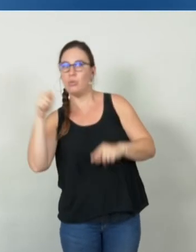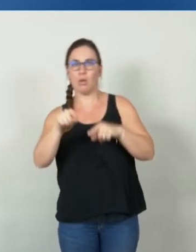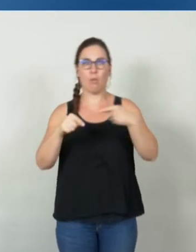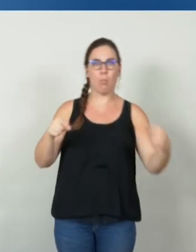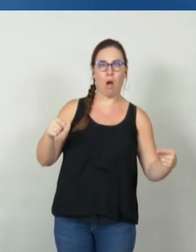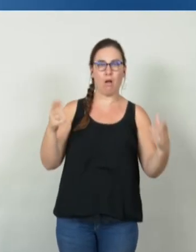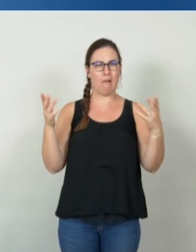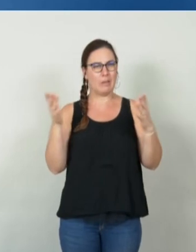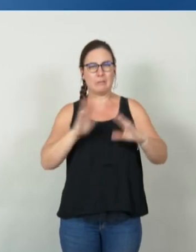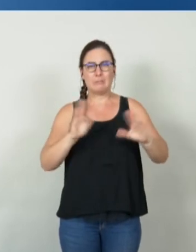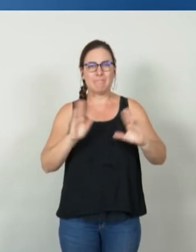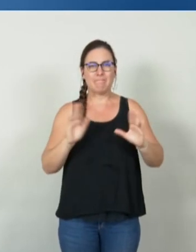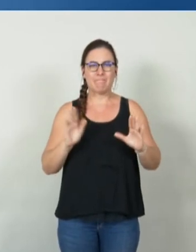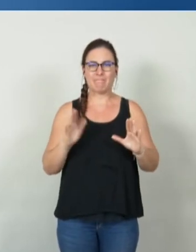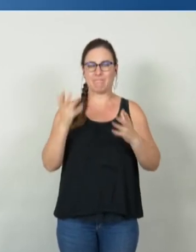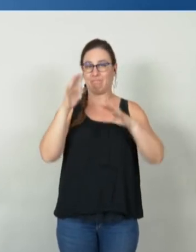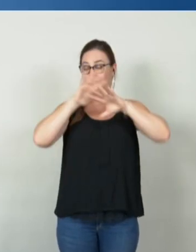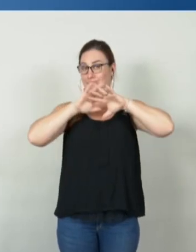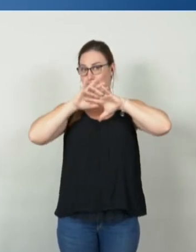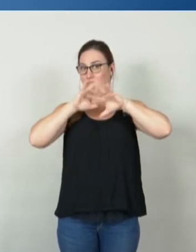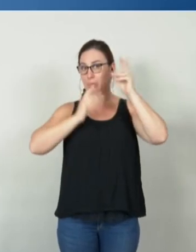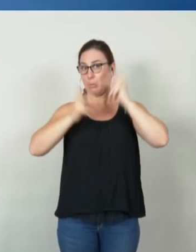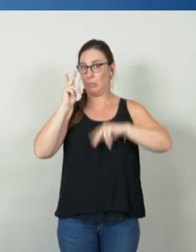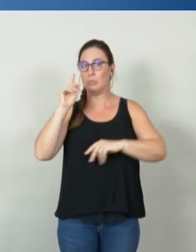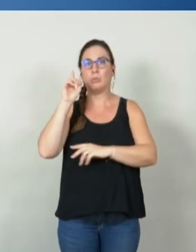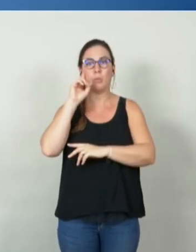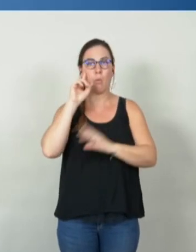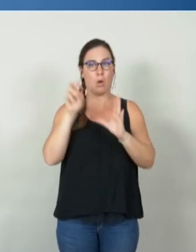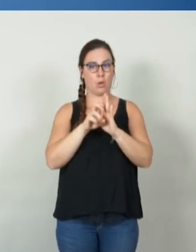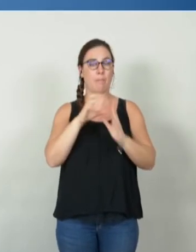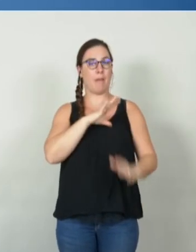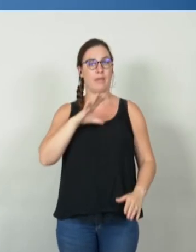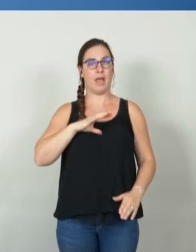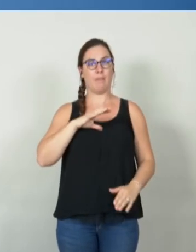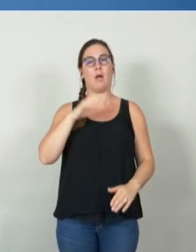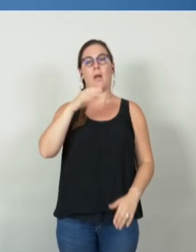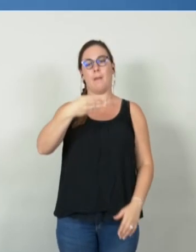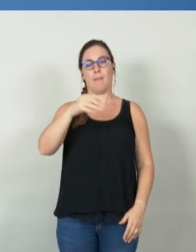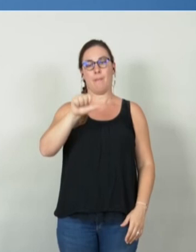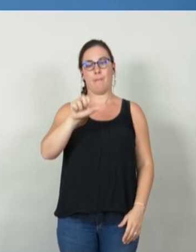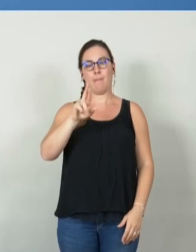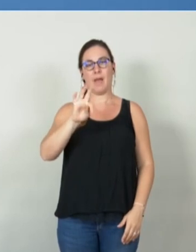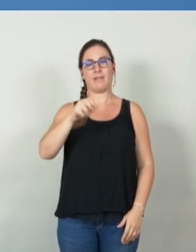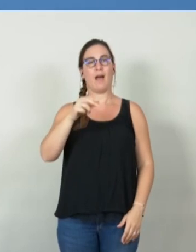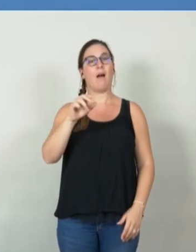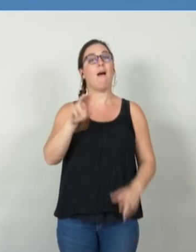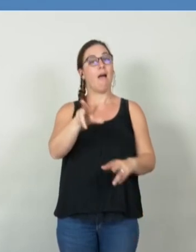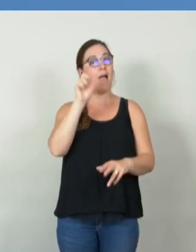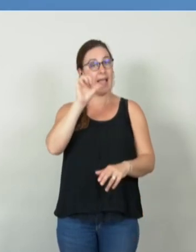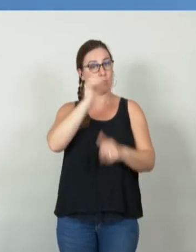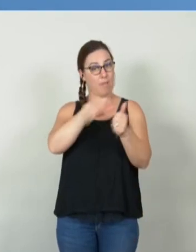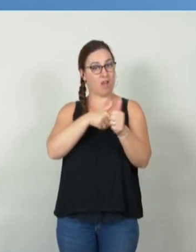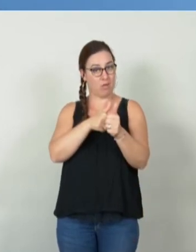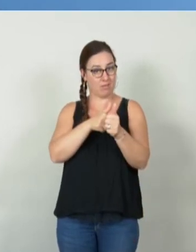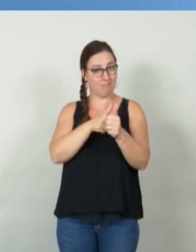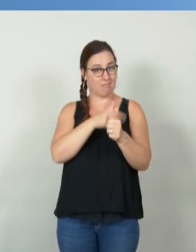et d'autant plus troublant à Grenoble que la position des Lisa Martin ex 1ère adjointe donc membre à part entière